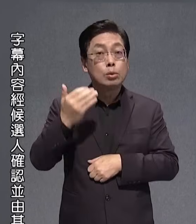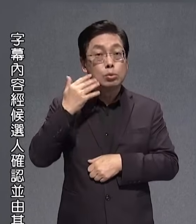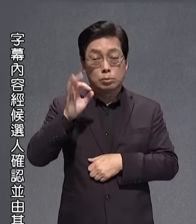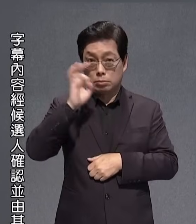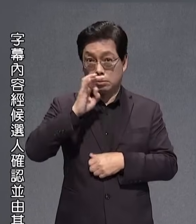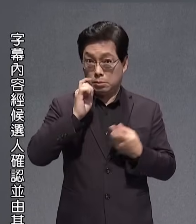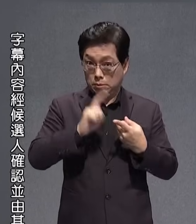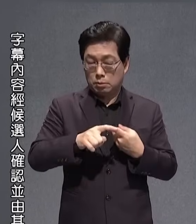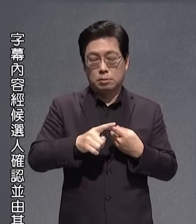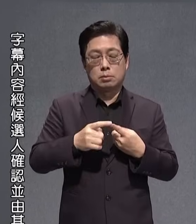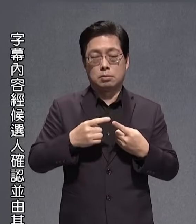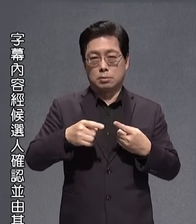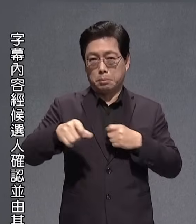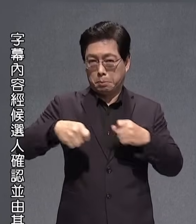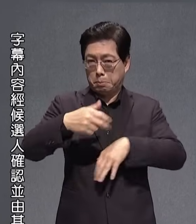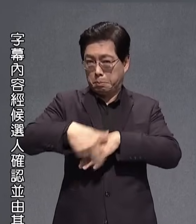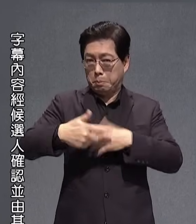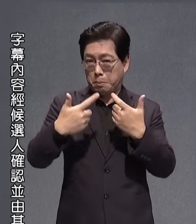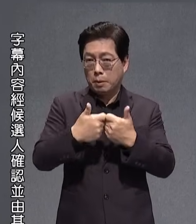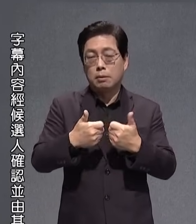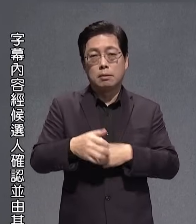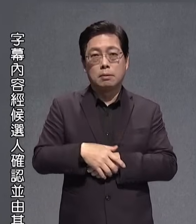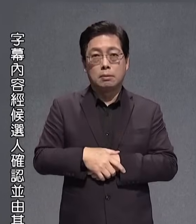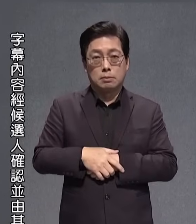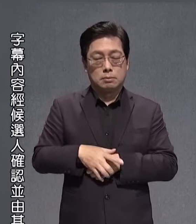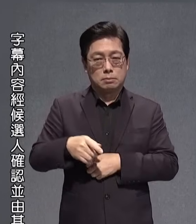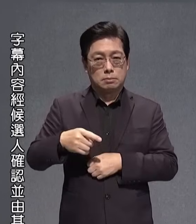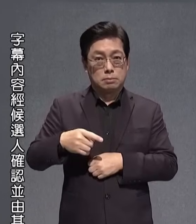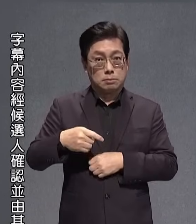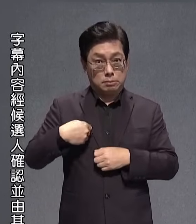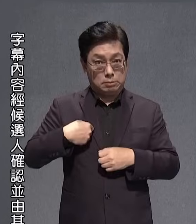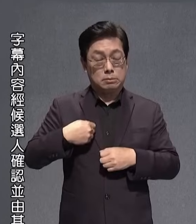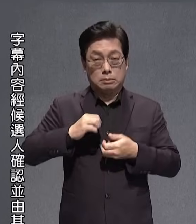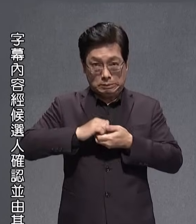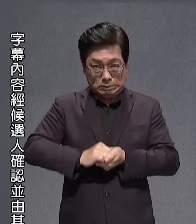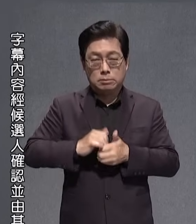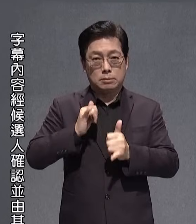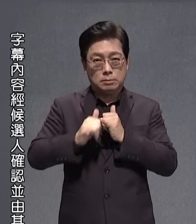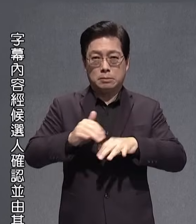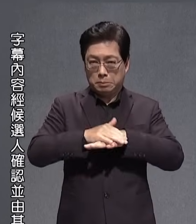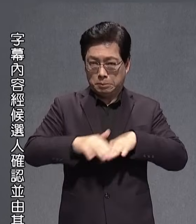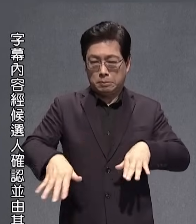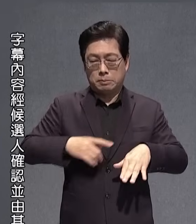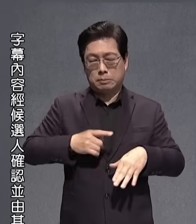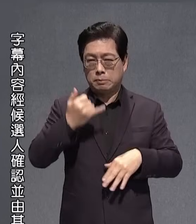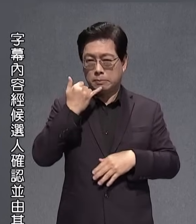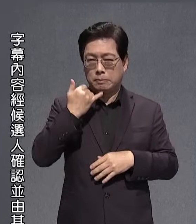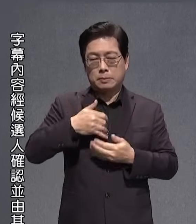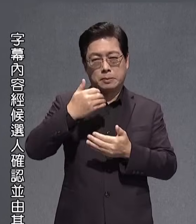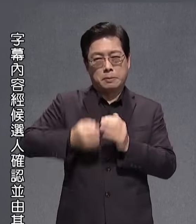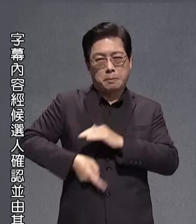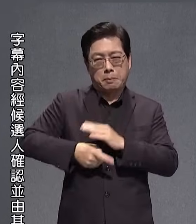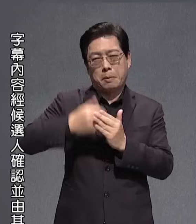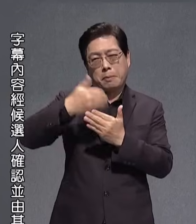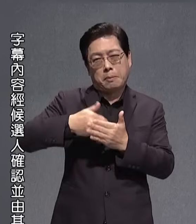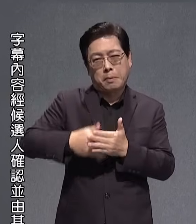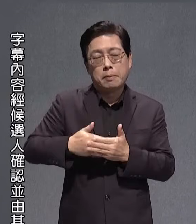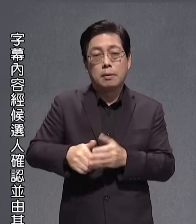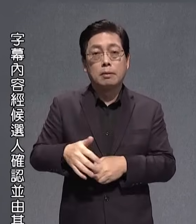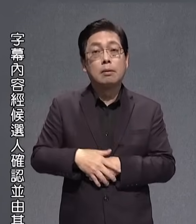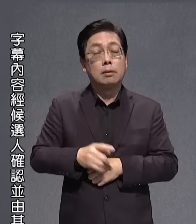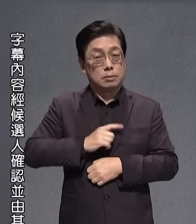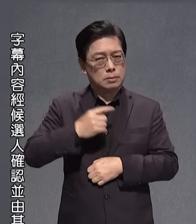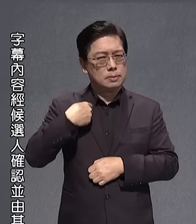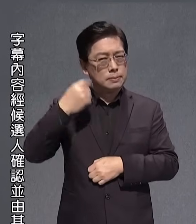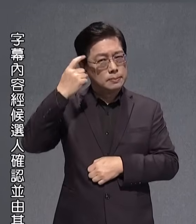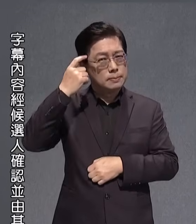找对方法，用对策略，我们治安一定可以压到最低。所以。我一直